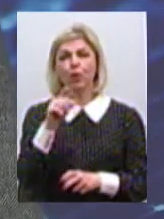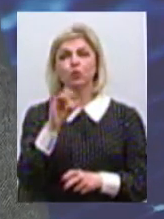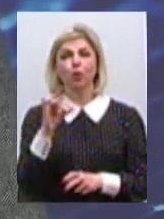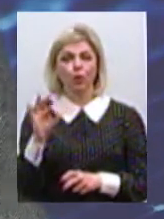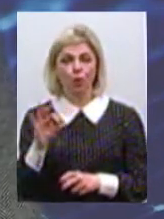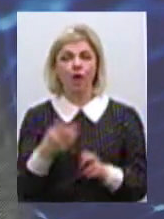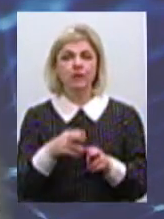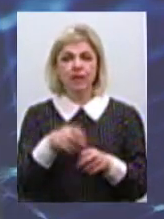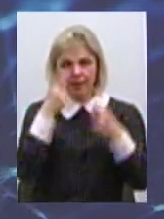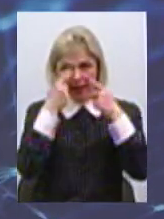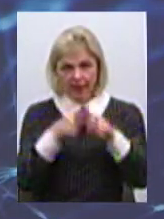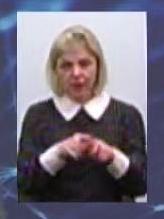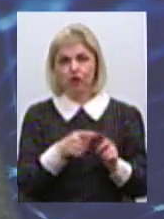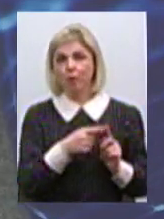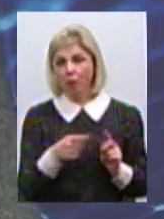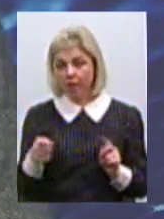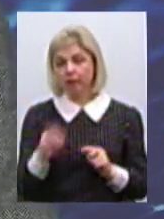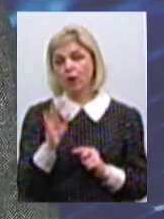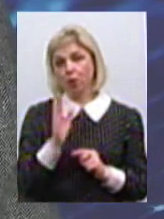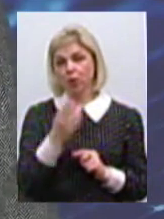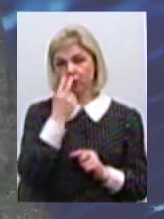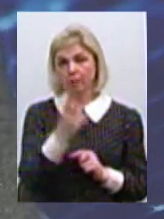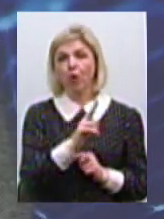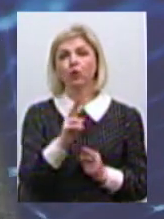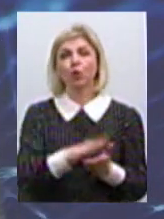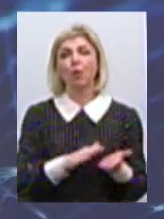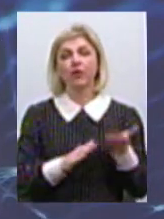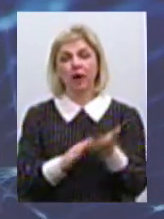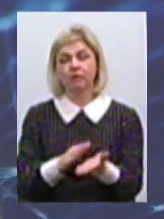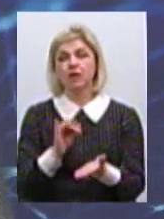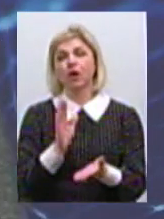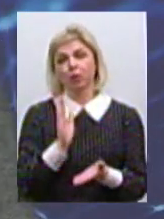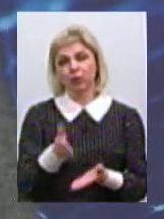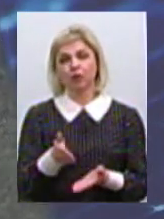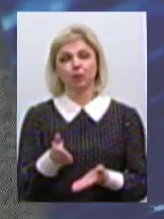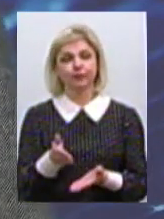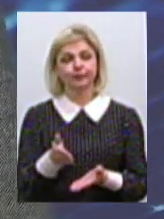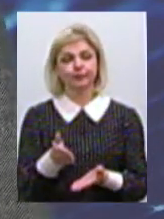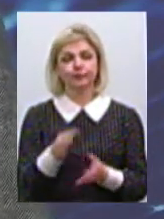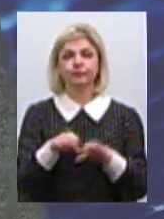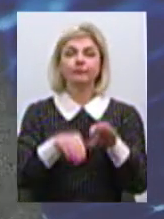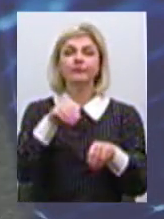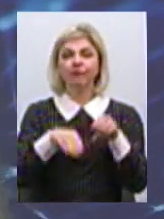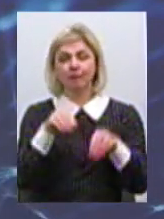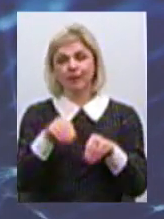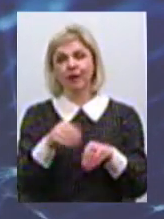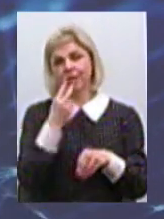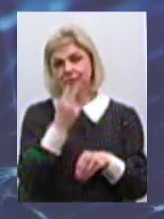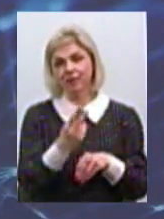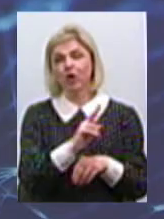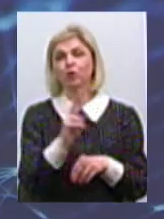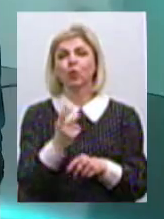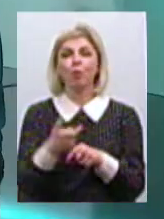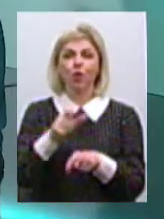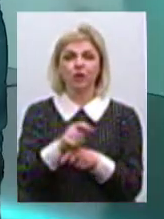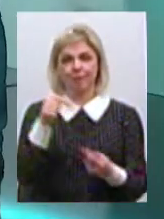Це вже технічний момент. І ми будемо бачити, хто до нас подався, і будемо вже відбирати, дивитися, хто найбільше